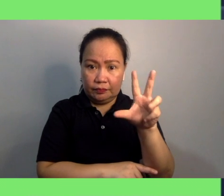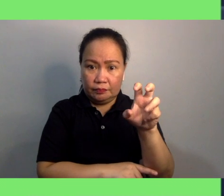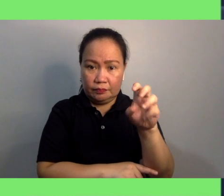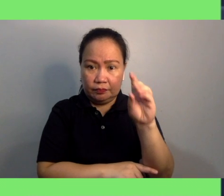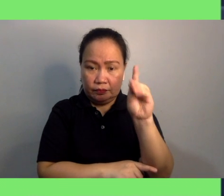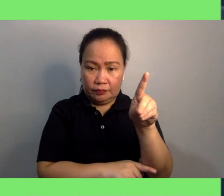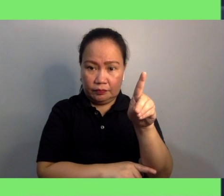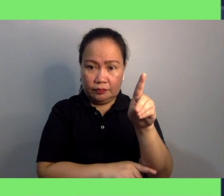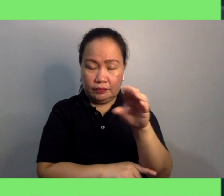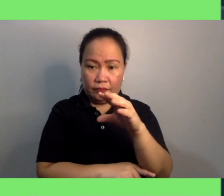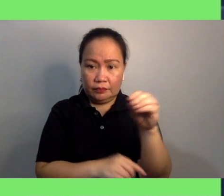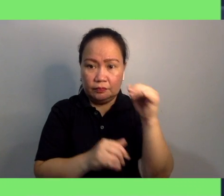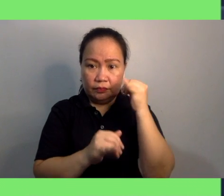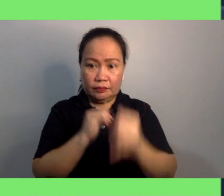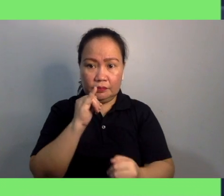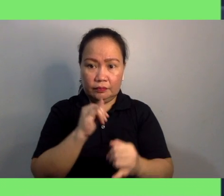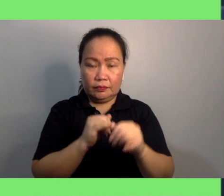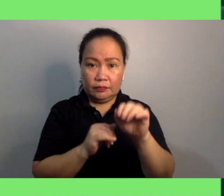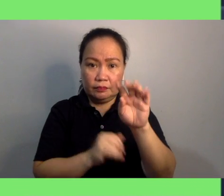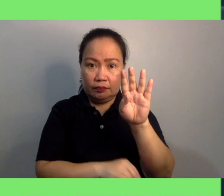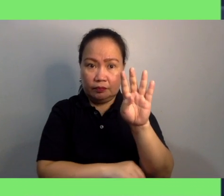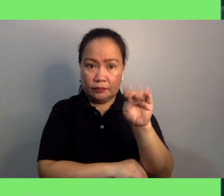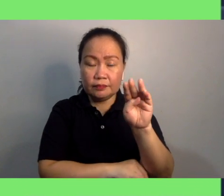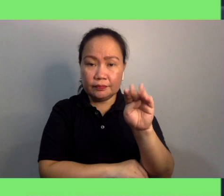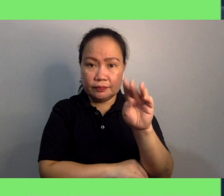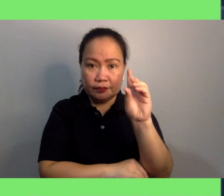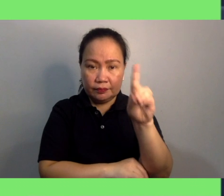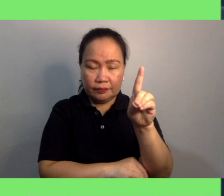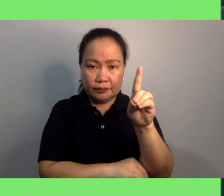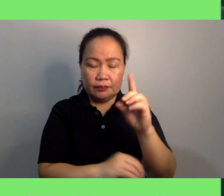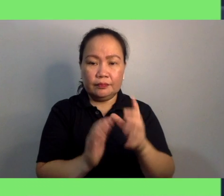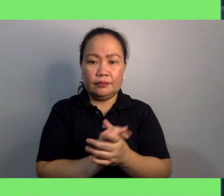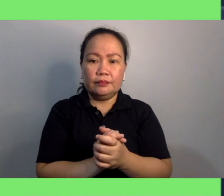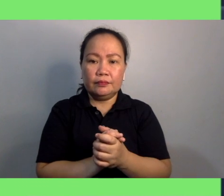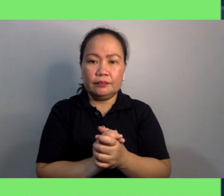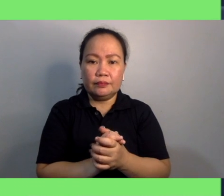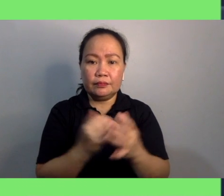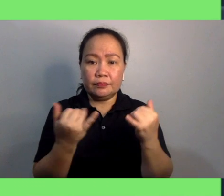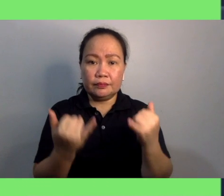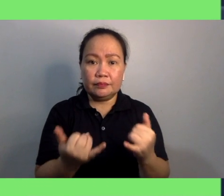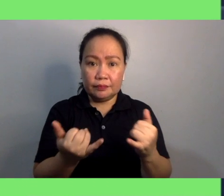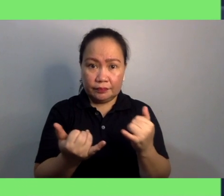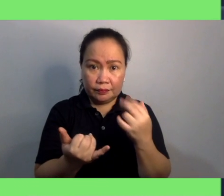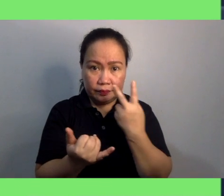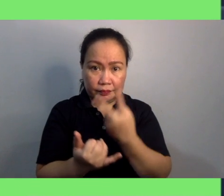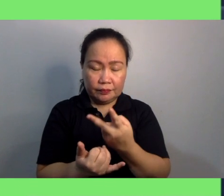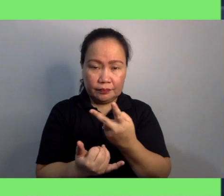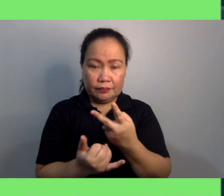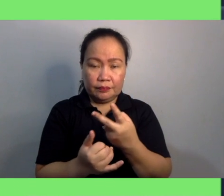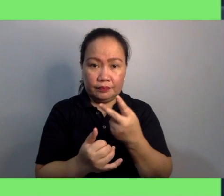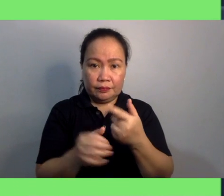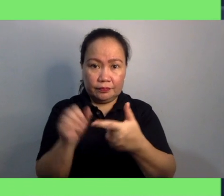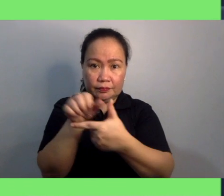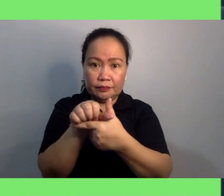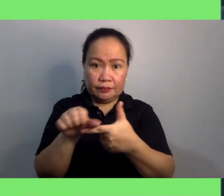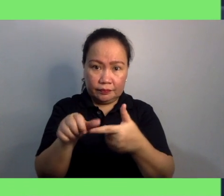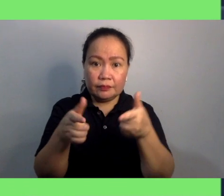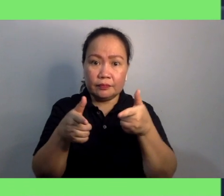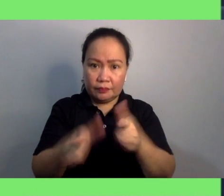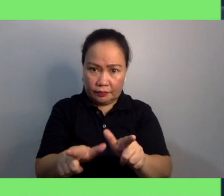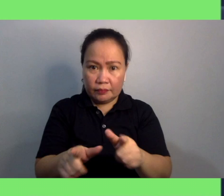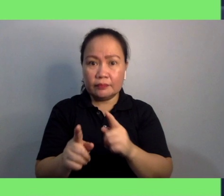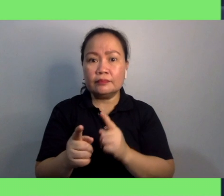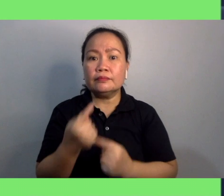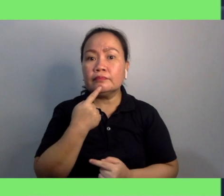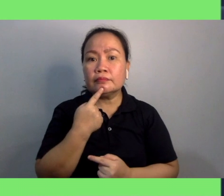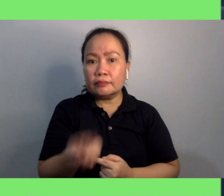113 degrees, and angle SUN is equal to 14 degrees. Now, so from these angles, let us identify